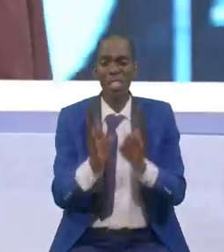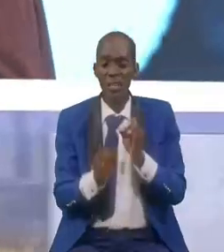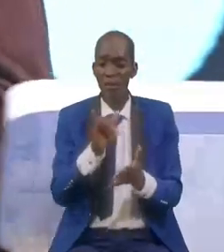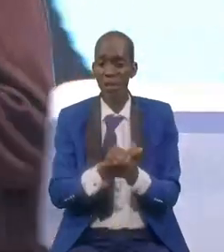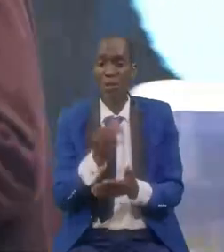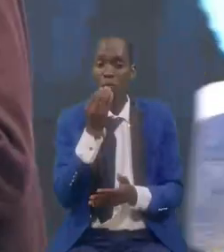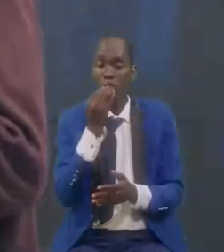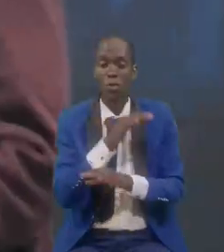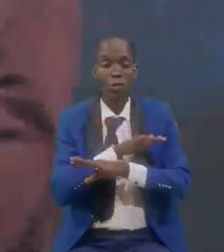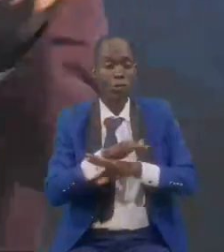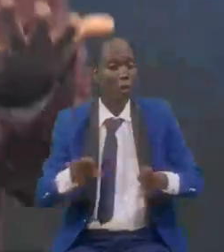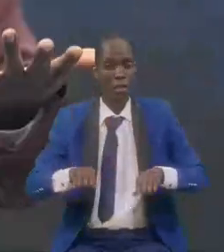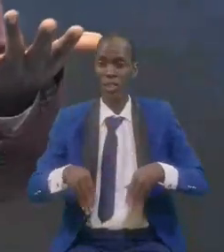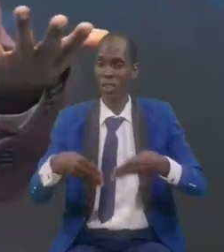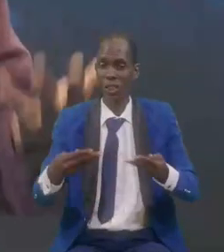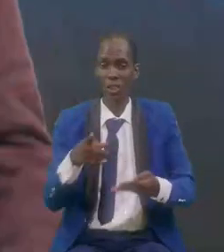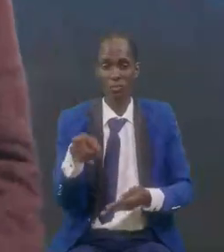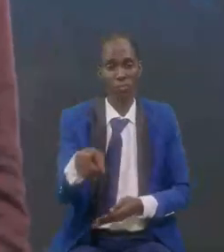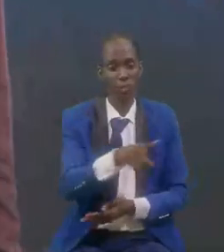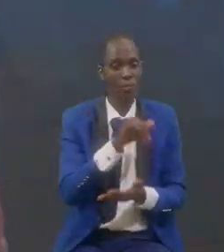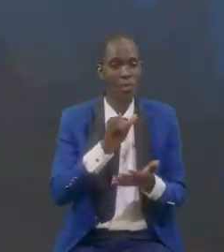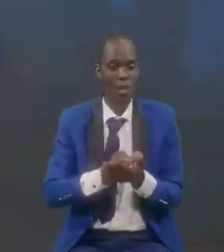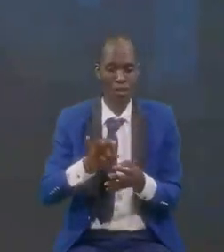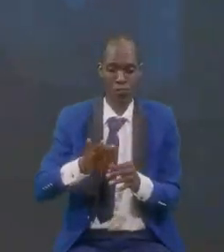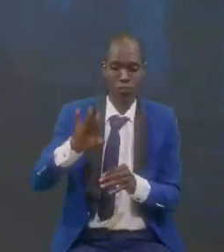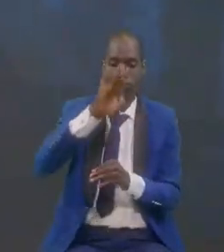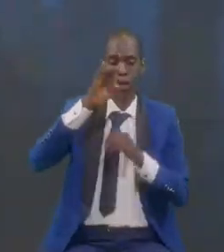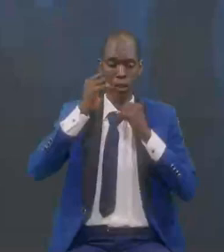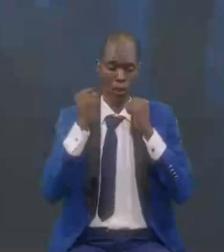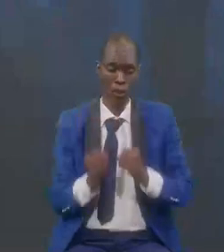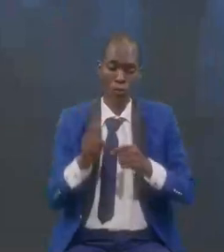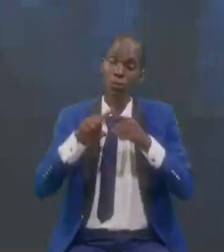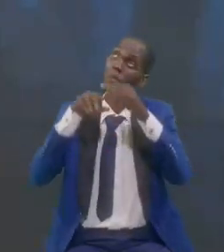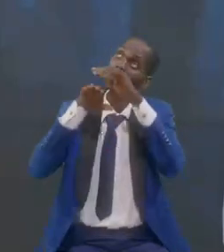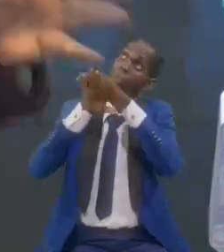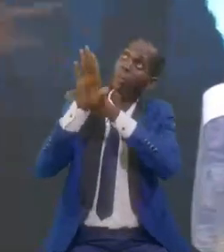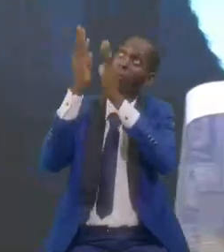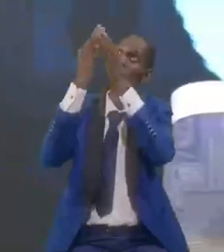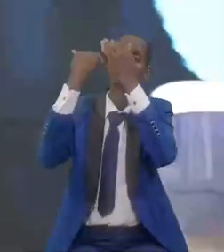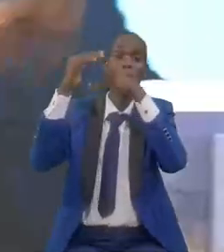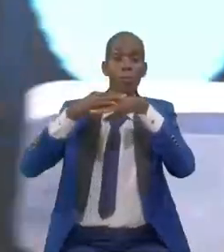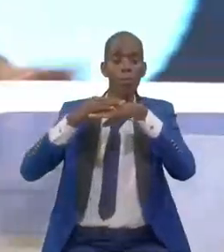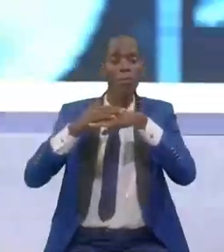si ça ne leur donne pas la force spirituelle pour aller au ciel,